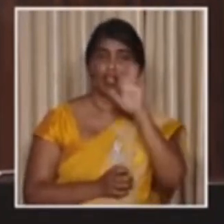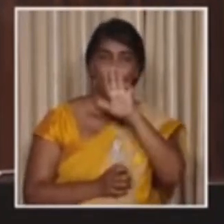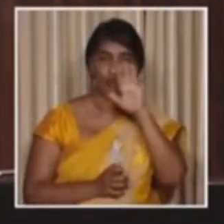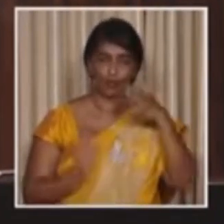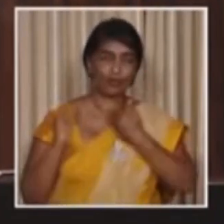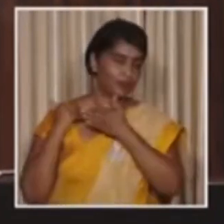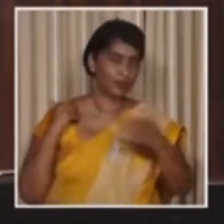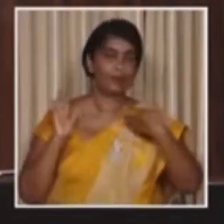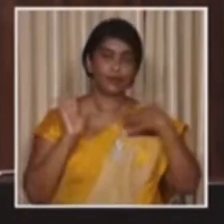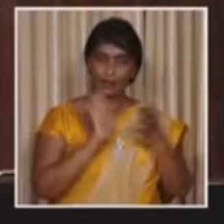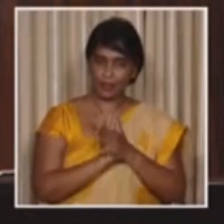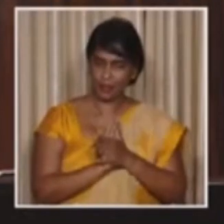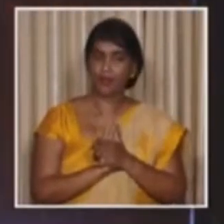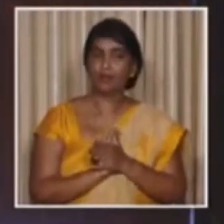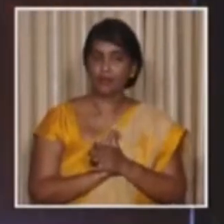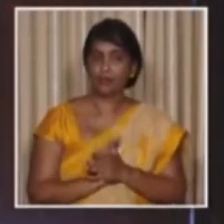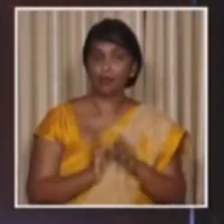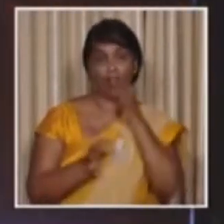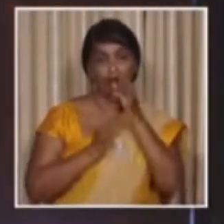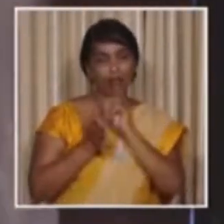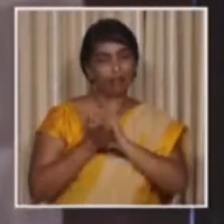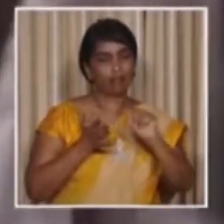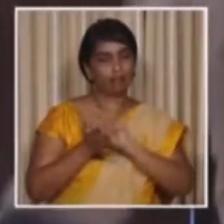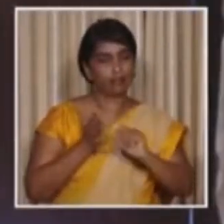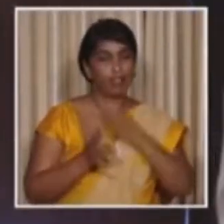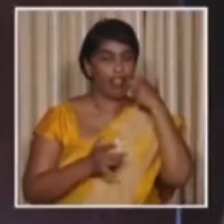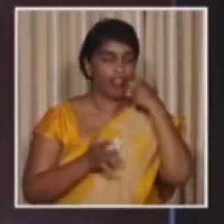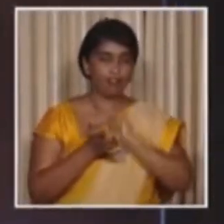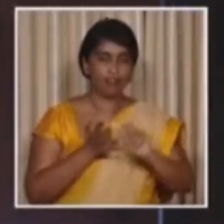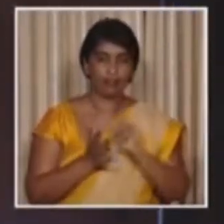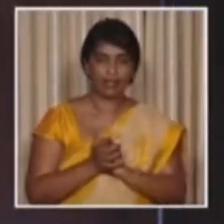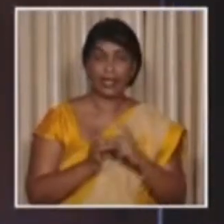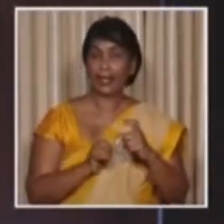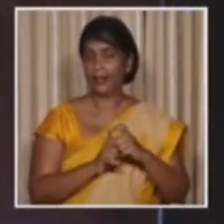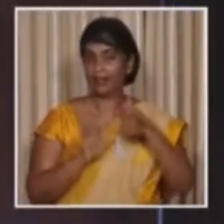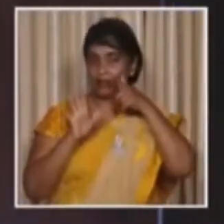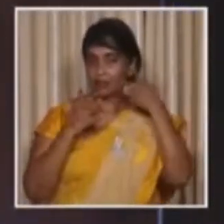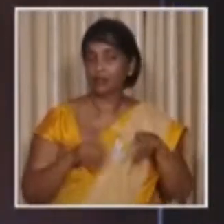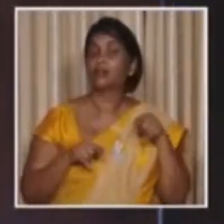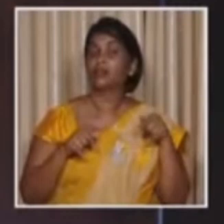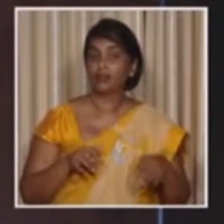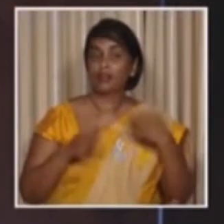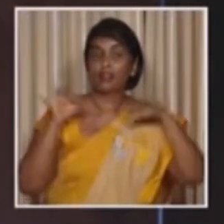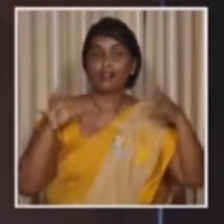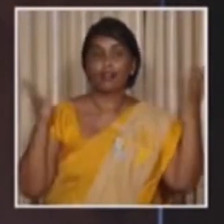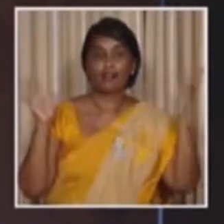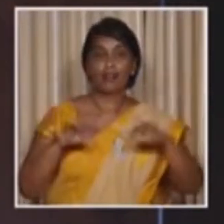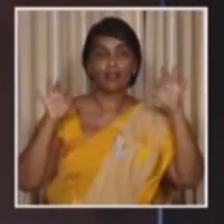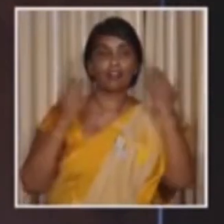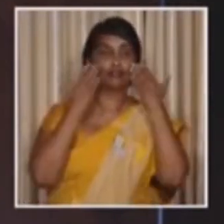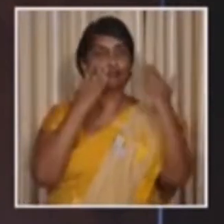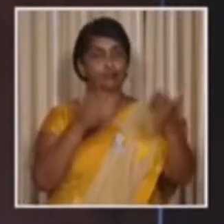එතුමාගේ වැඩ කරලා තියෙනවා හොඳ තිරපිටපතක් මේ රචනා කරලා ඒකේ අධ්‍යක්ෂණය කරලා එතුමා නළුවෝ ටික දාලා ඩ්‍රාමා එක